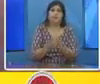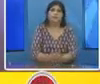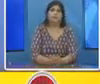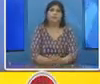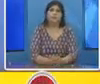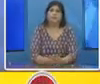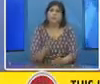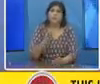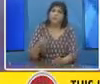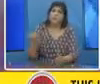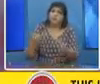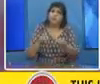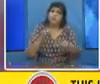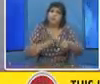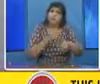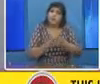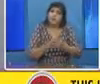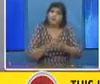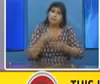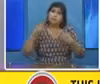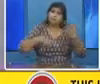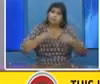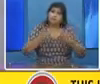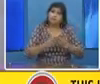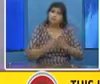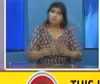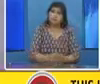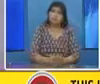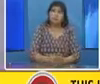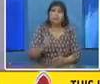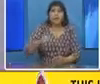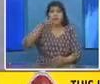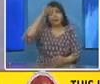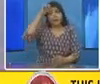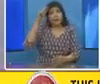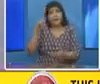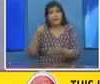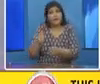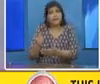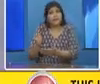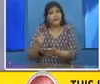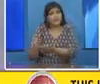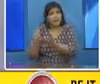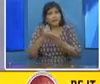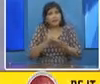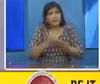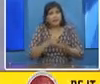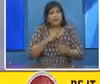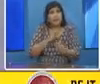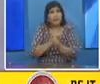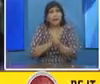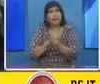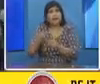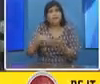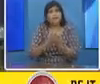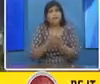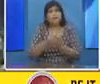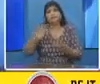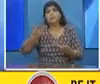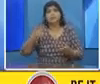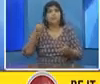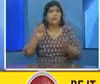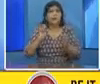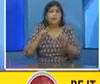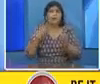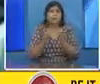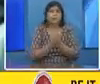हैं। ये भी एक तरह से देश की सेवा ही है। आप किसी भी प्रोफेशन